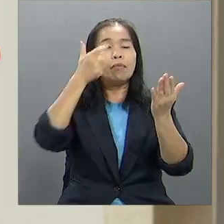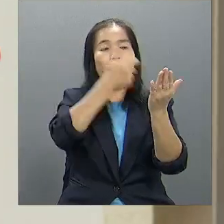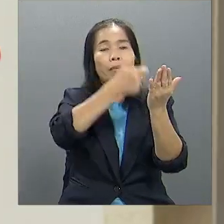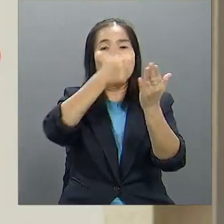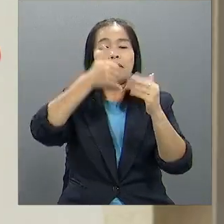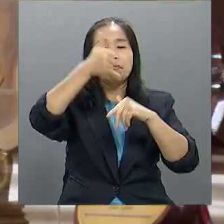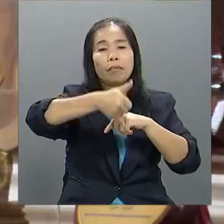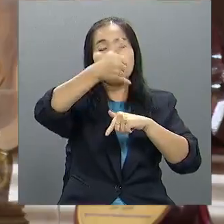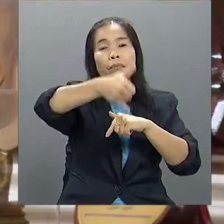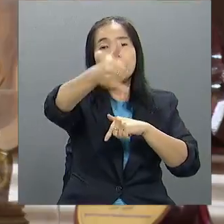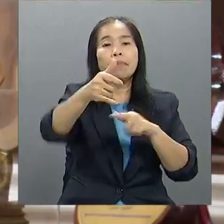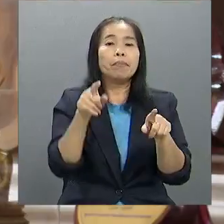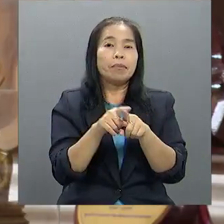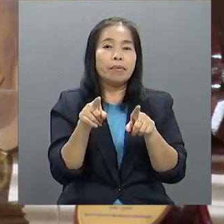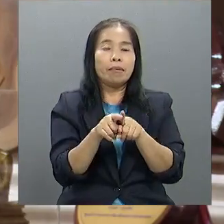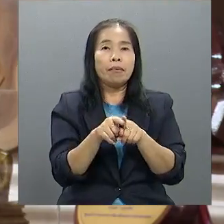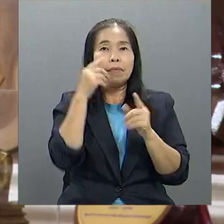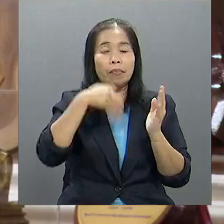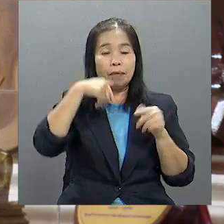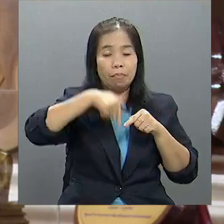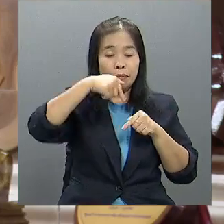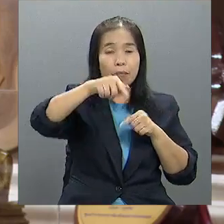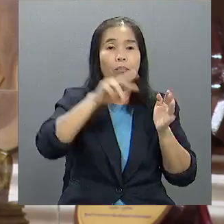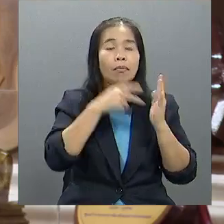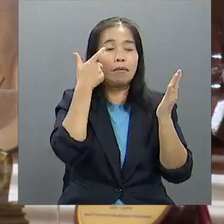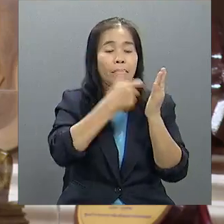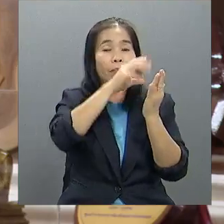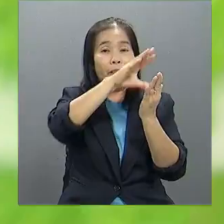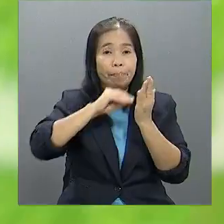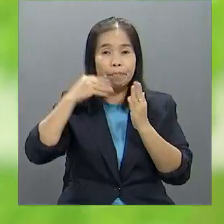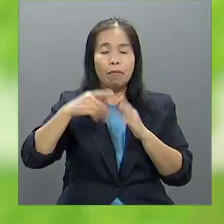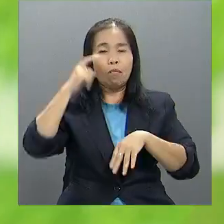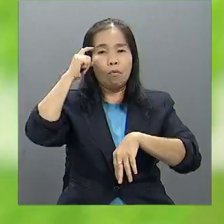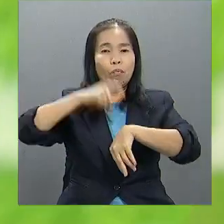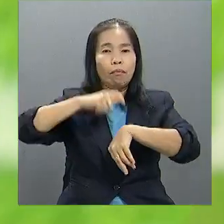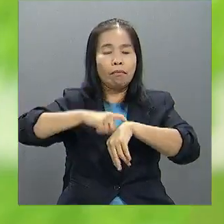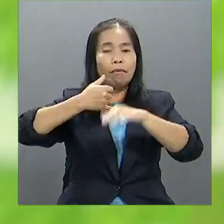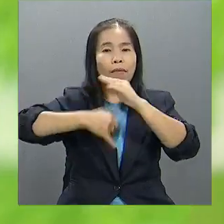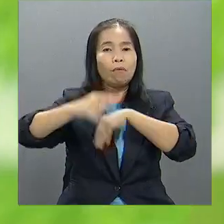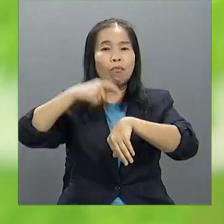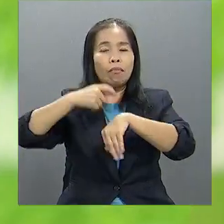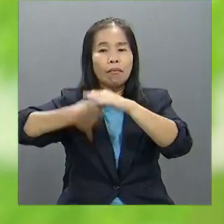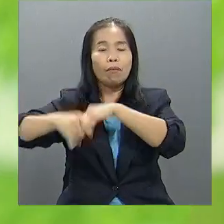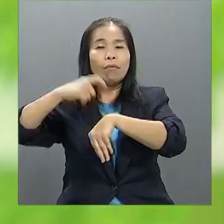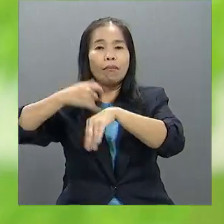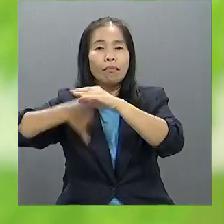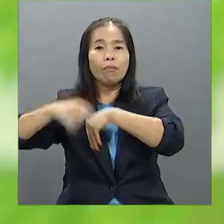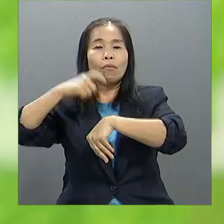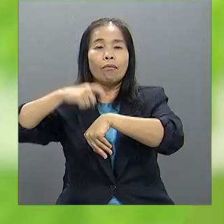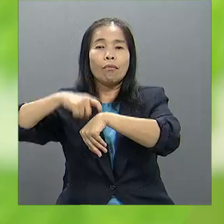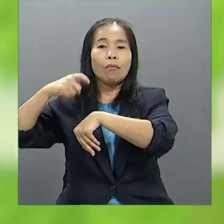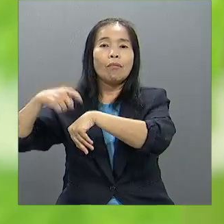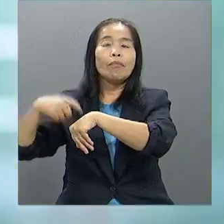การเช็คอินเนี่ยเราก็สามารถที่จะรู้ได้ว่าในเวลานั้นๆเนี่ยมีใครบ้างที่มีความเสี่ยงทำการสแกนปุ๊บเนี่ยเตือนนะว่าจุด